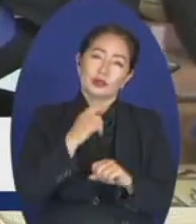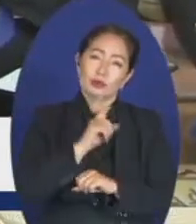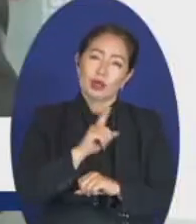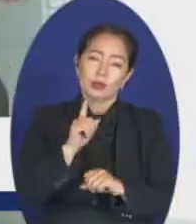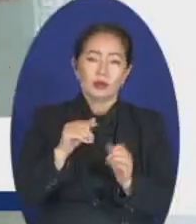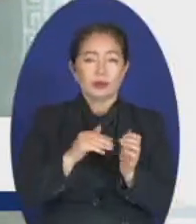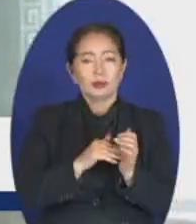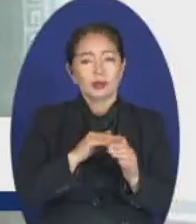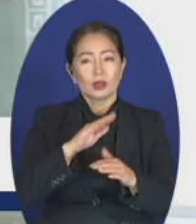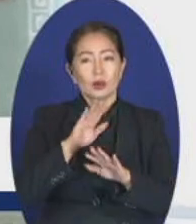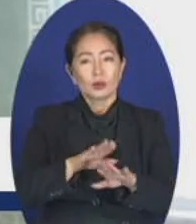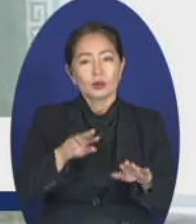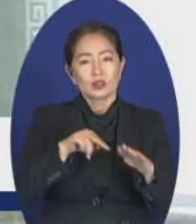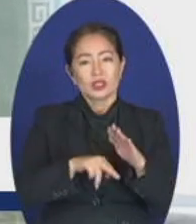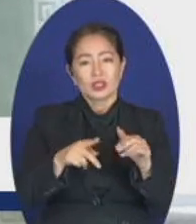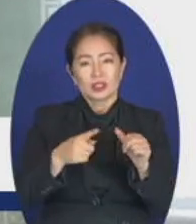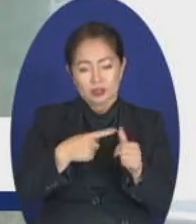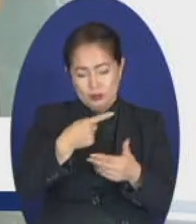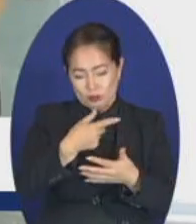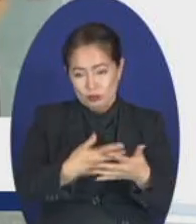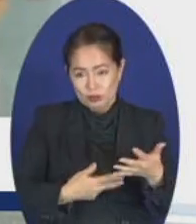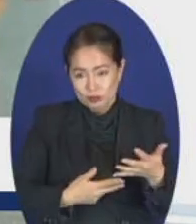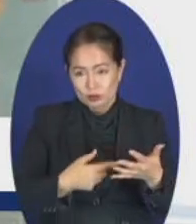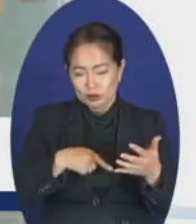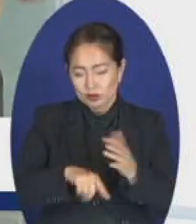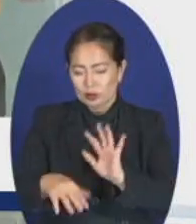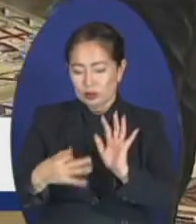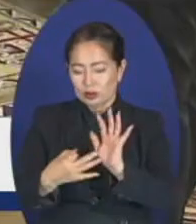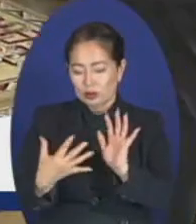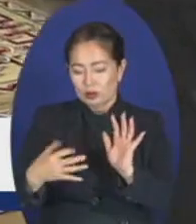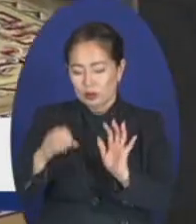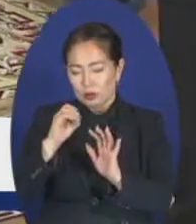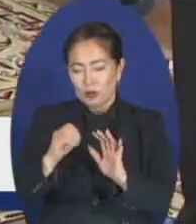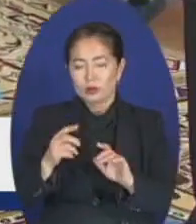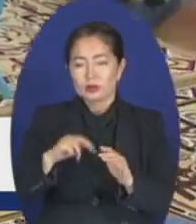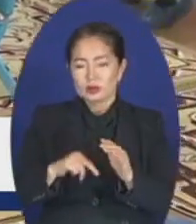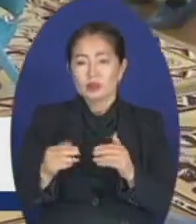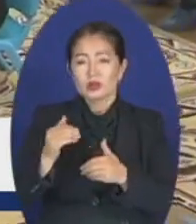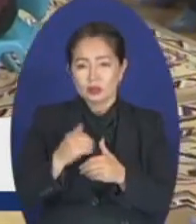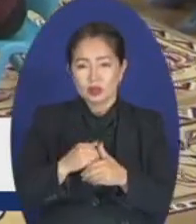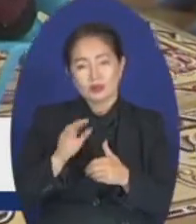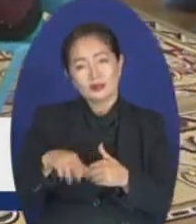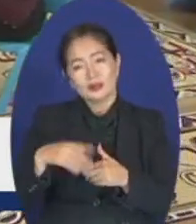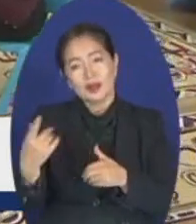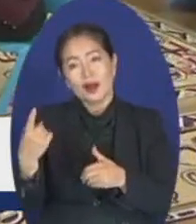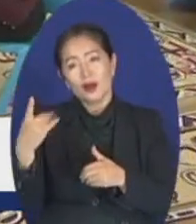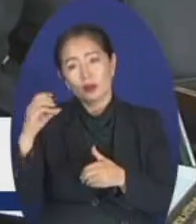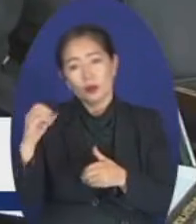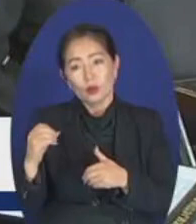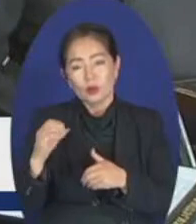111 мянган орчим хүүхэд цэцэрлэгт бүртгүүлсний 85% цэцэрлэгт оржээ. Үлдсэн